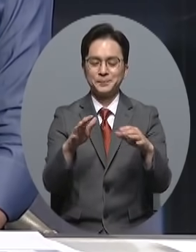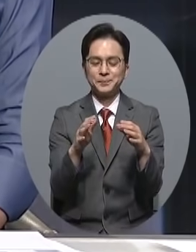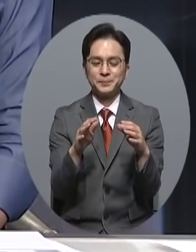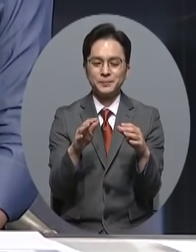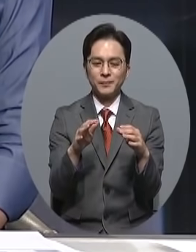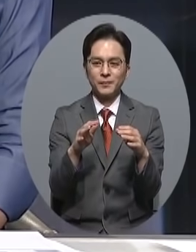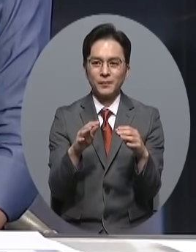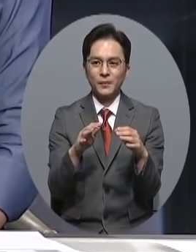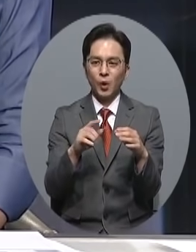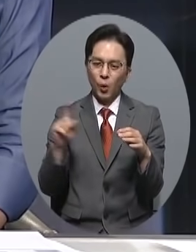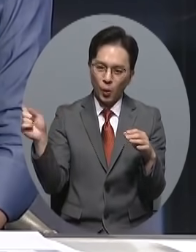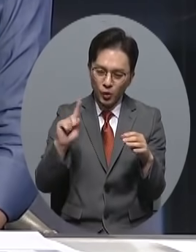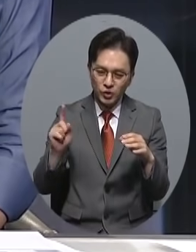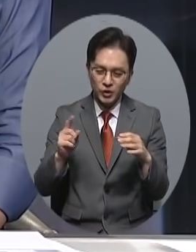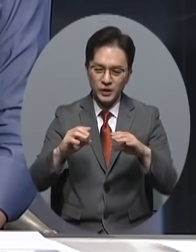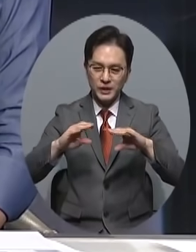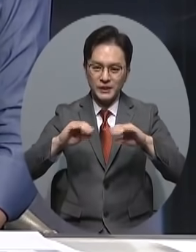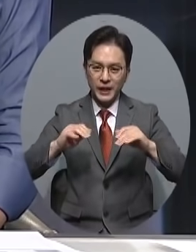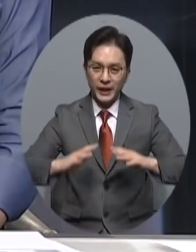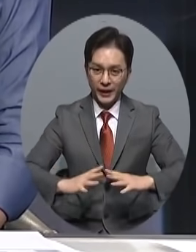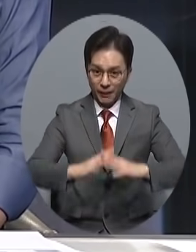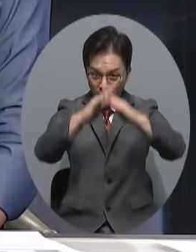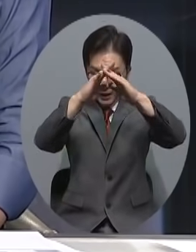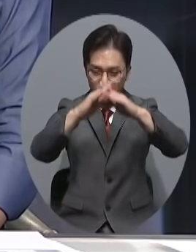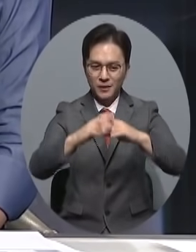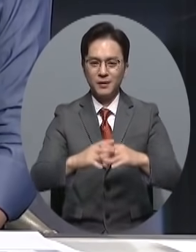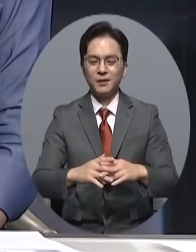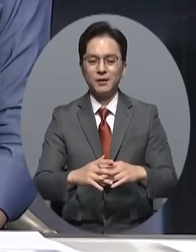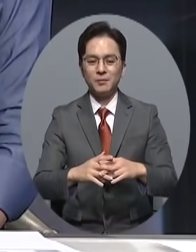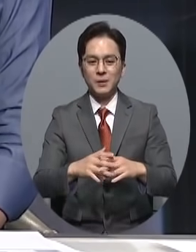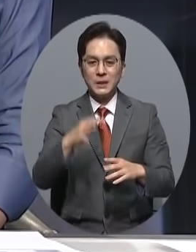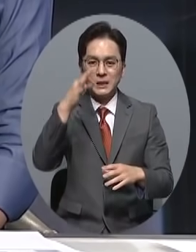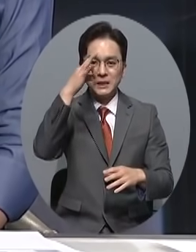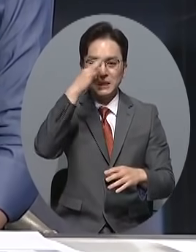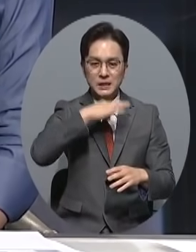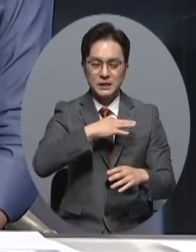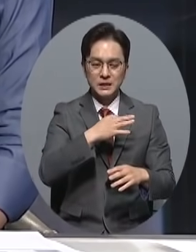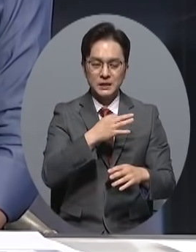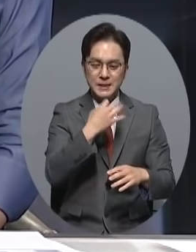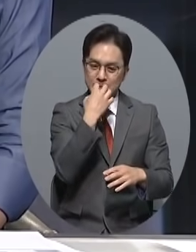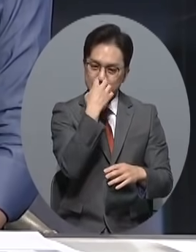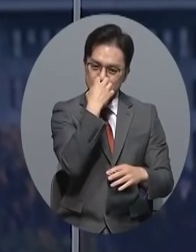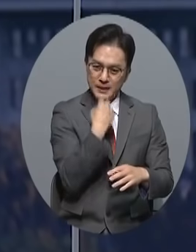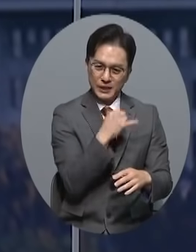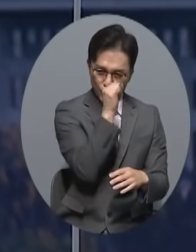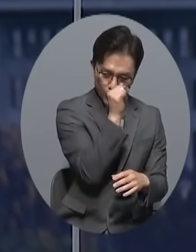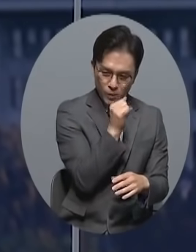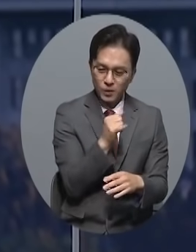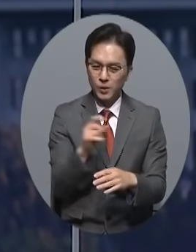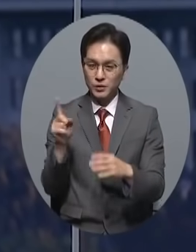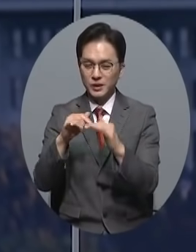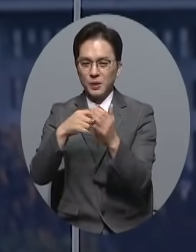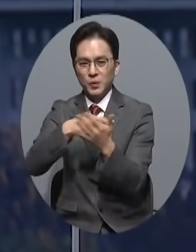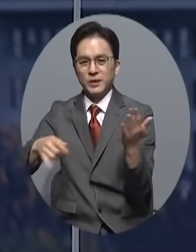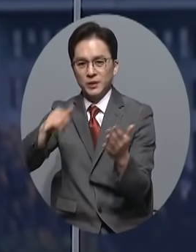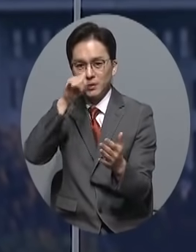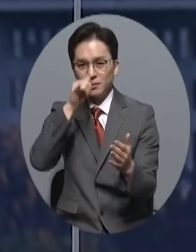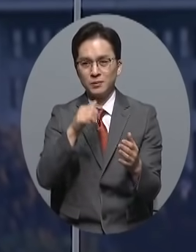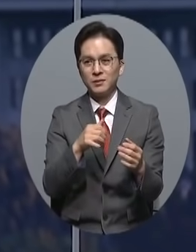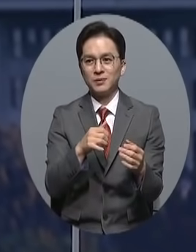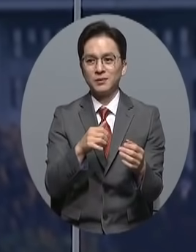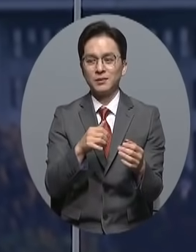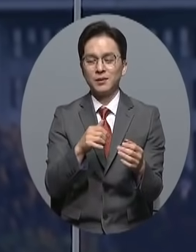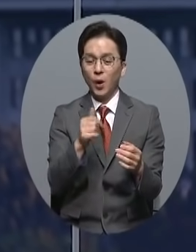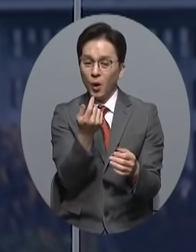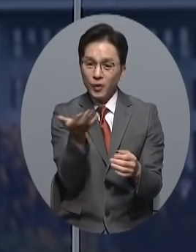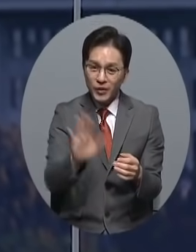그렇죠. 보는 게 이게 제로섬 게임이기 때문에 당연한 거 아닌가 하는 생각도 들거든요. 네, 그렇죠. 저도 이 보도를 봤습니다만 그러니까